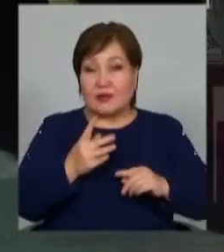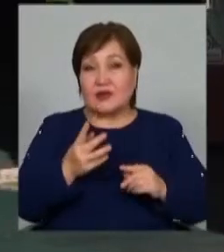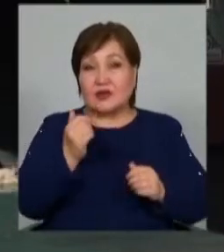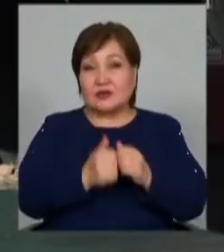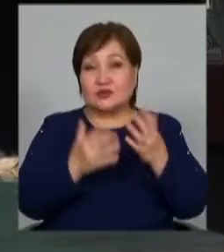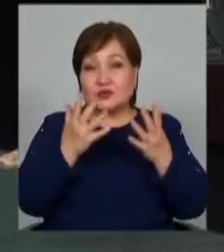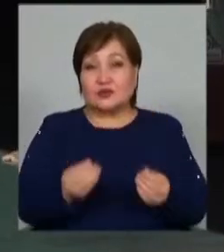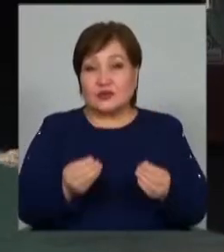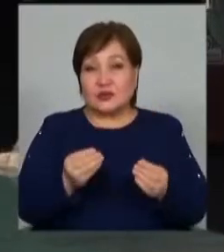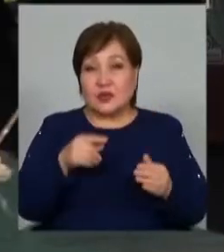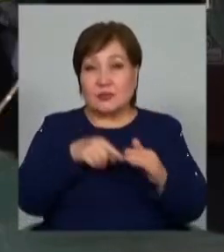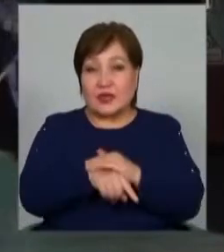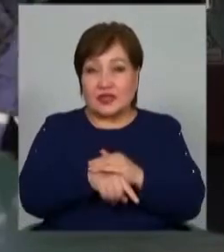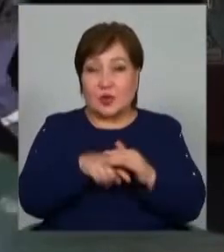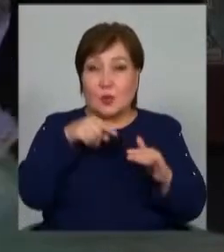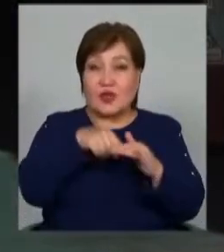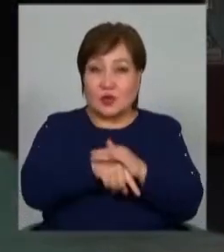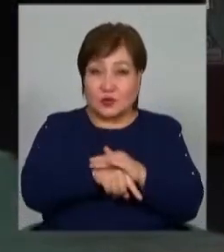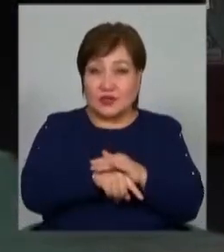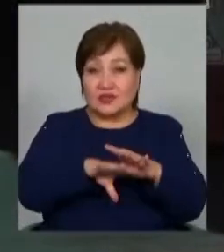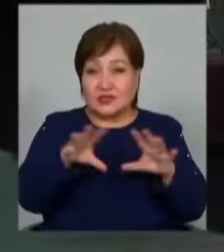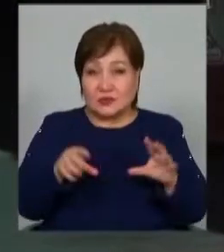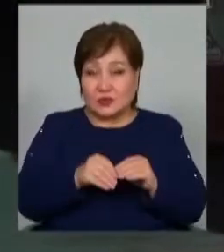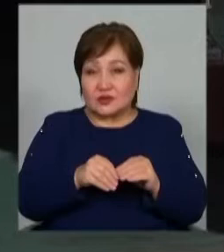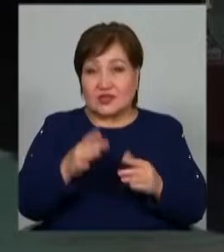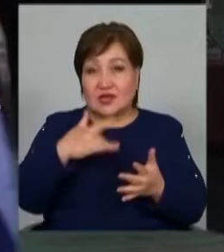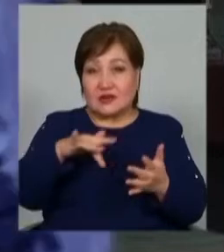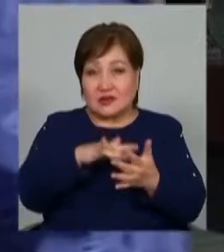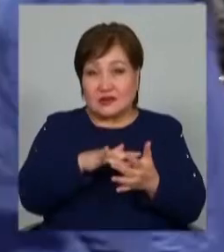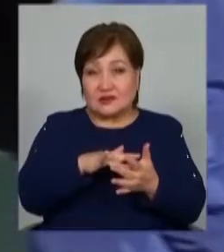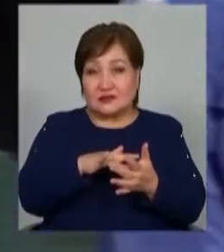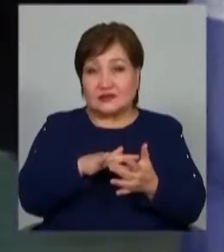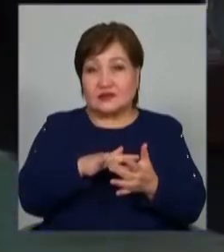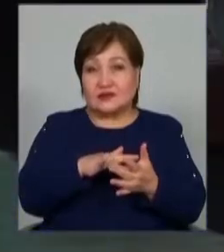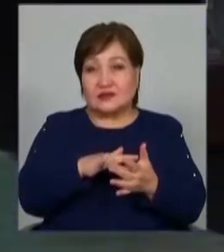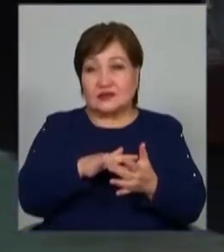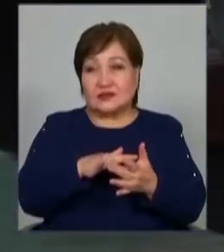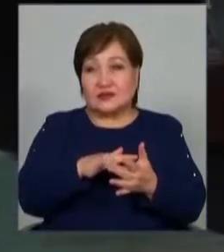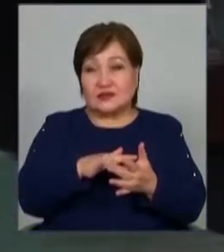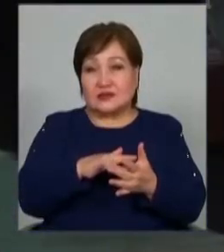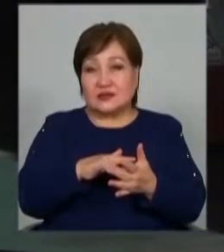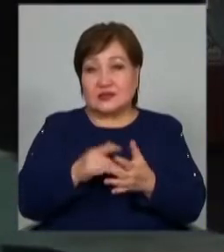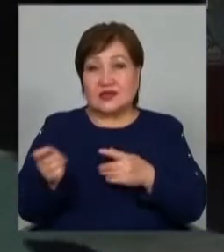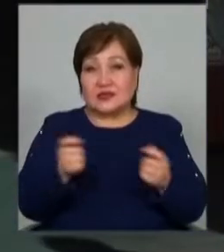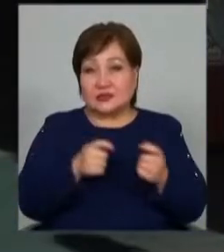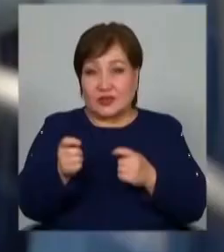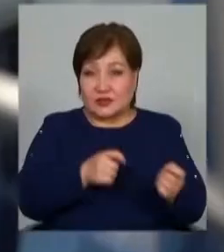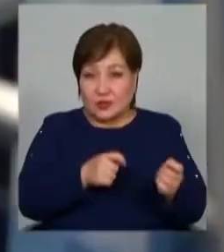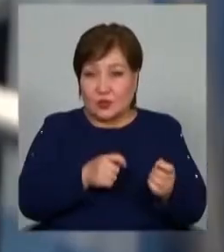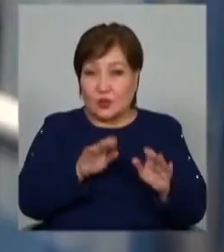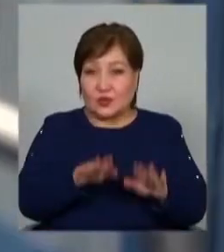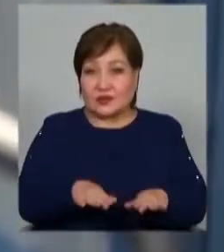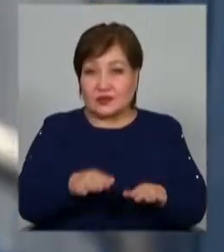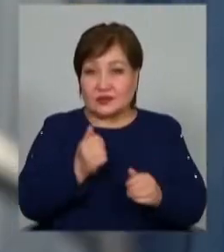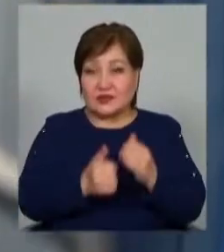метроның жалпы осы қала қоғамдық көлік тасымалдаудағы орны күннен күнге артып келе жатыр.